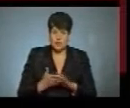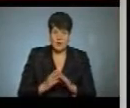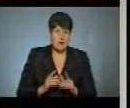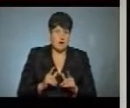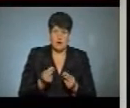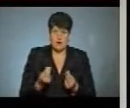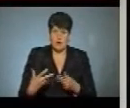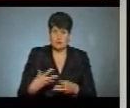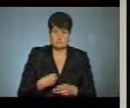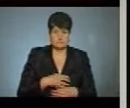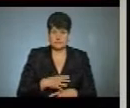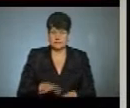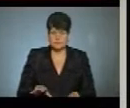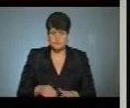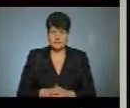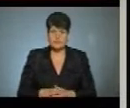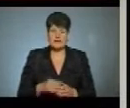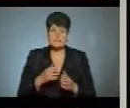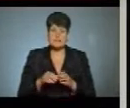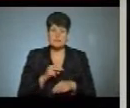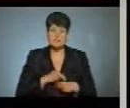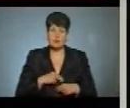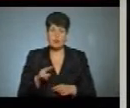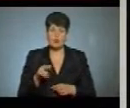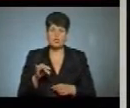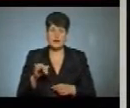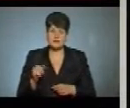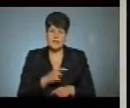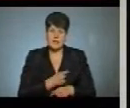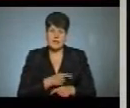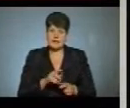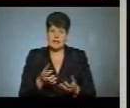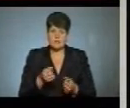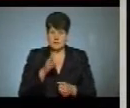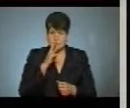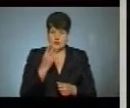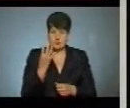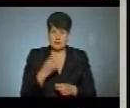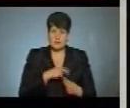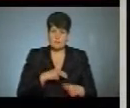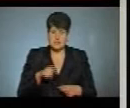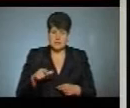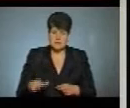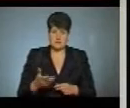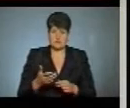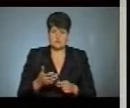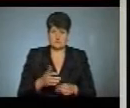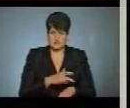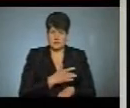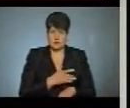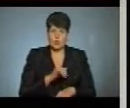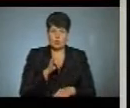було. Серед працівників Почаївської лікарні, які не отримали зарплату, 4 працівників молодшого медперсоналу. У